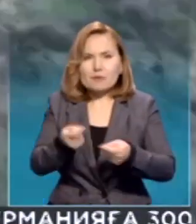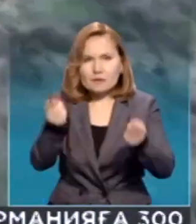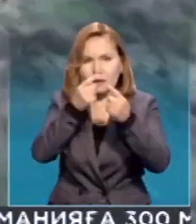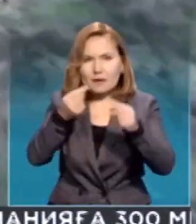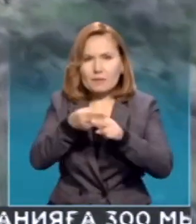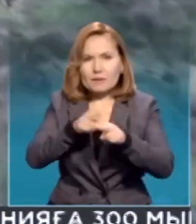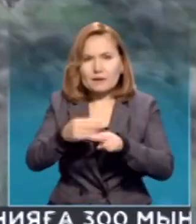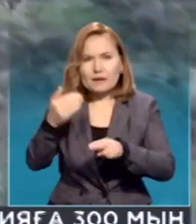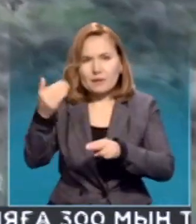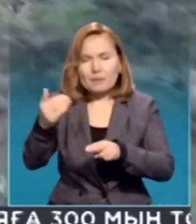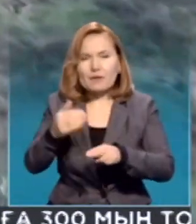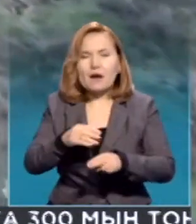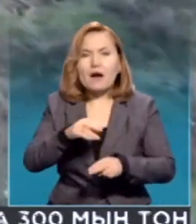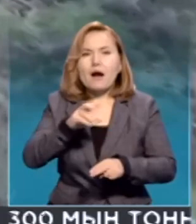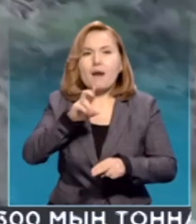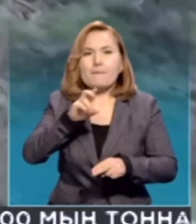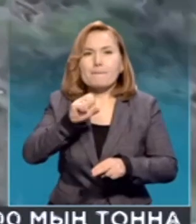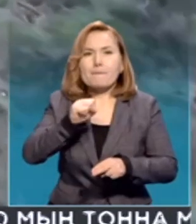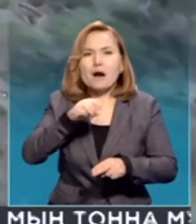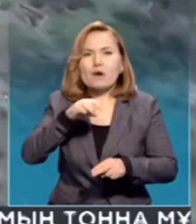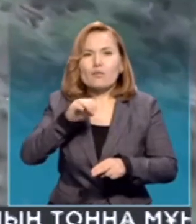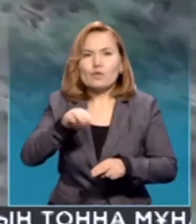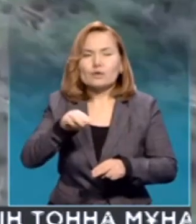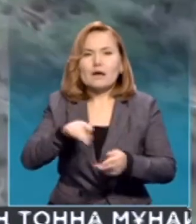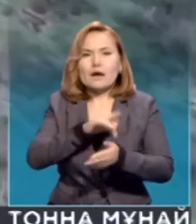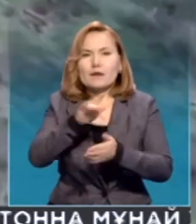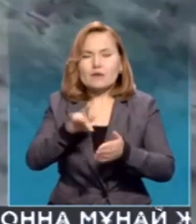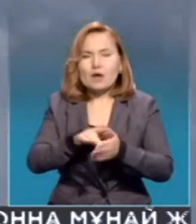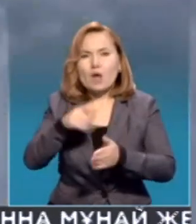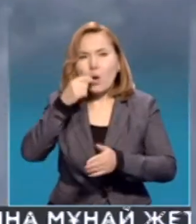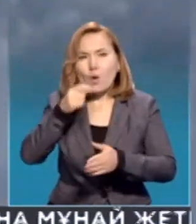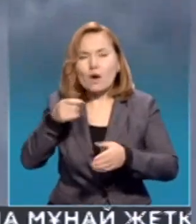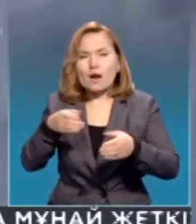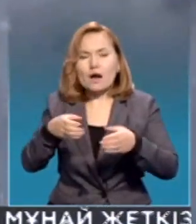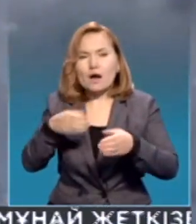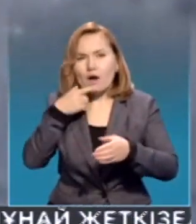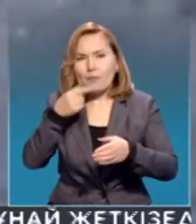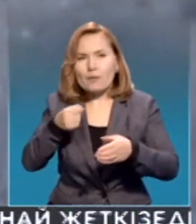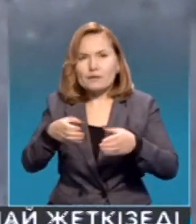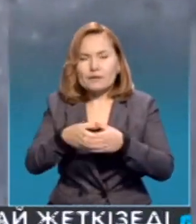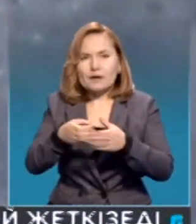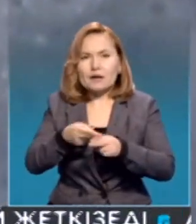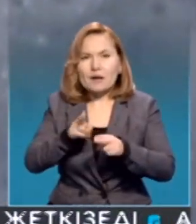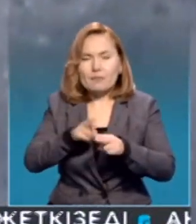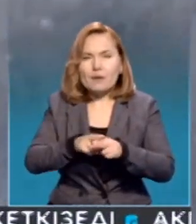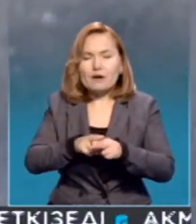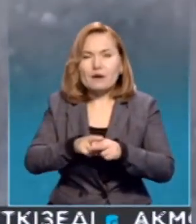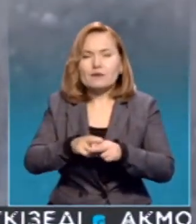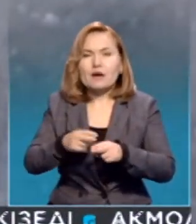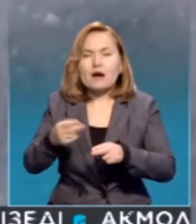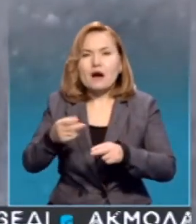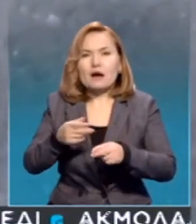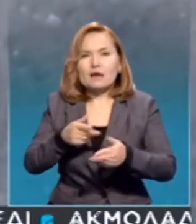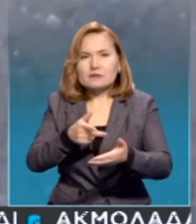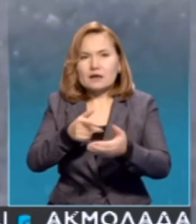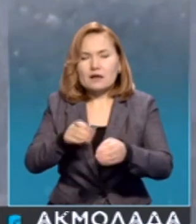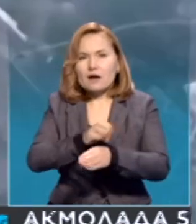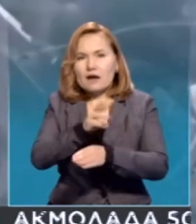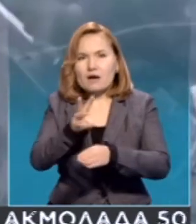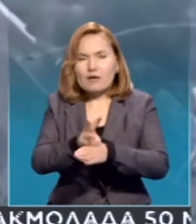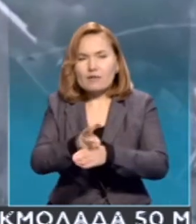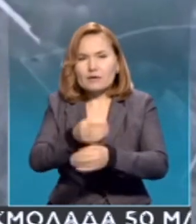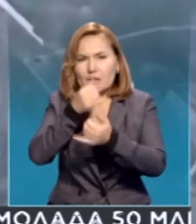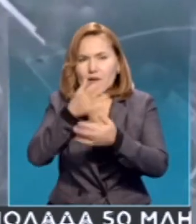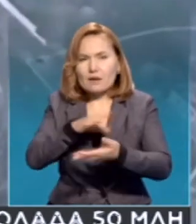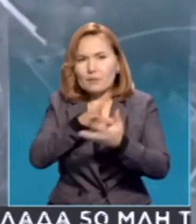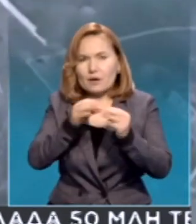жариялады. Оның мәлімдеуінше, енді Бахмут қаласындағы украин сарбаздарына құрал жабдық жеткізу жолы кесіледі. Алайда ресми Киев бұл